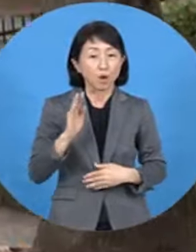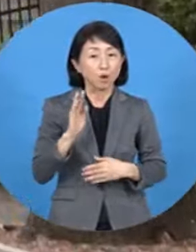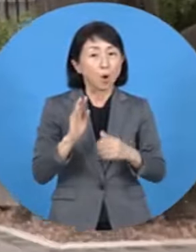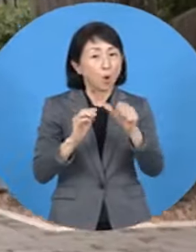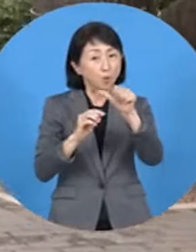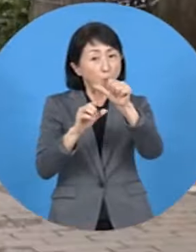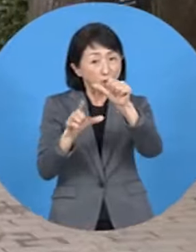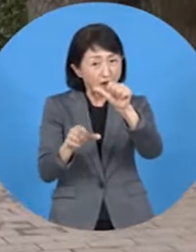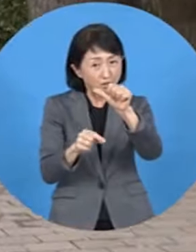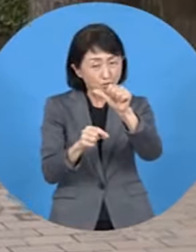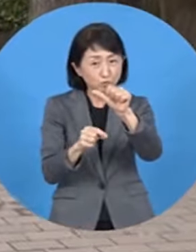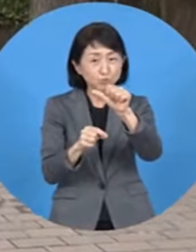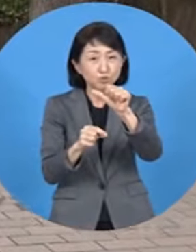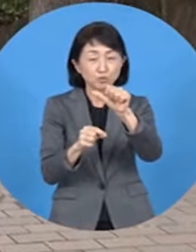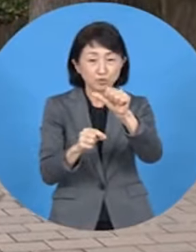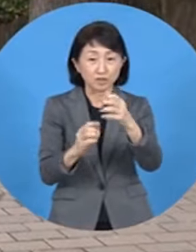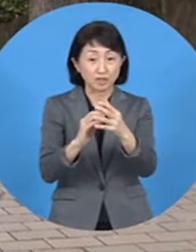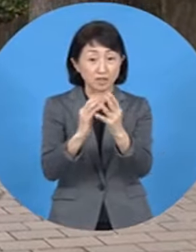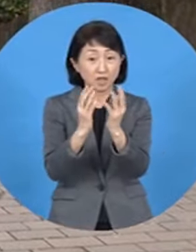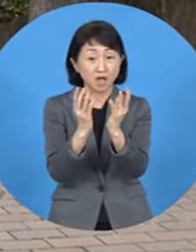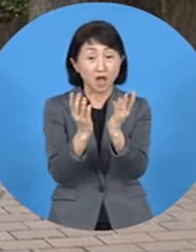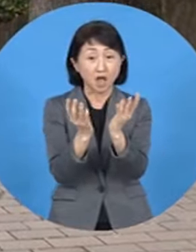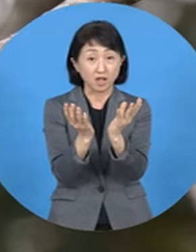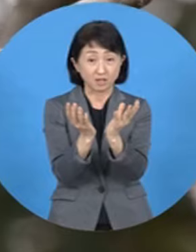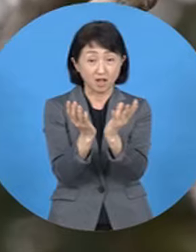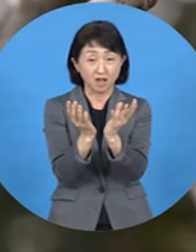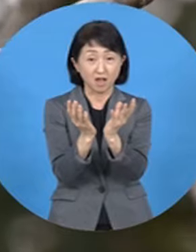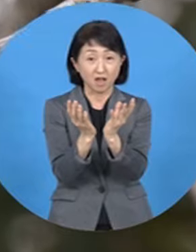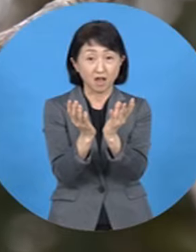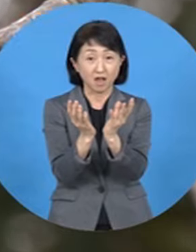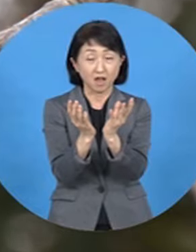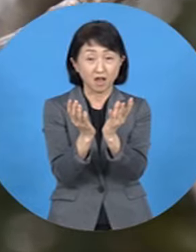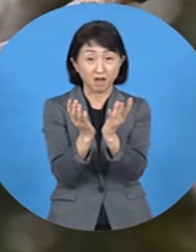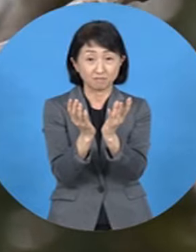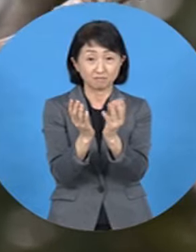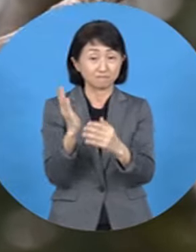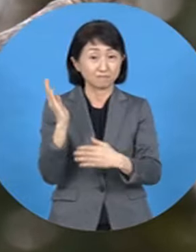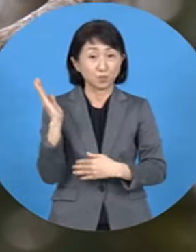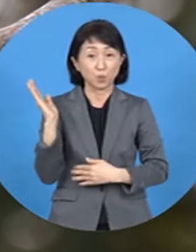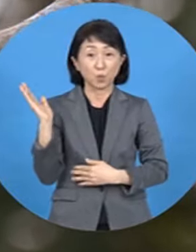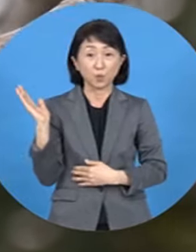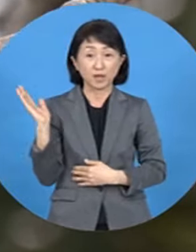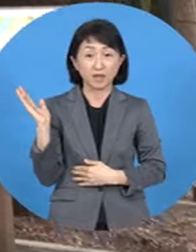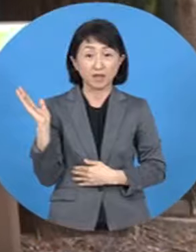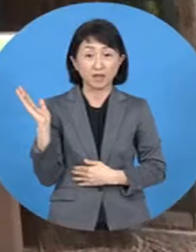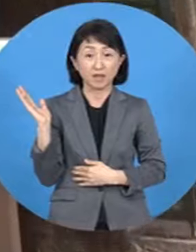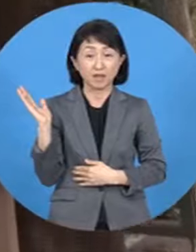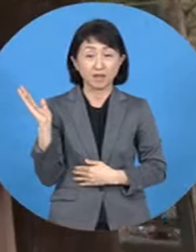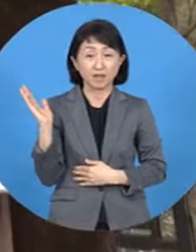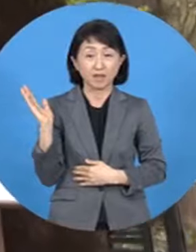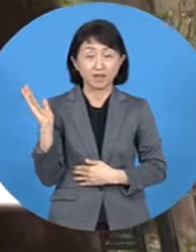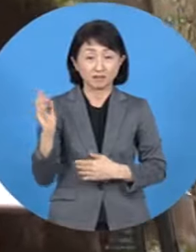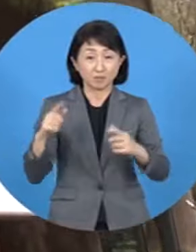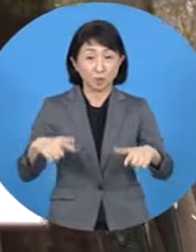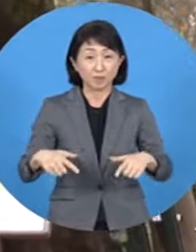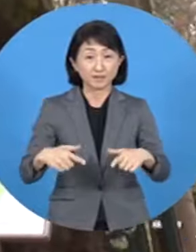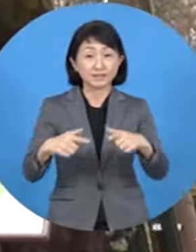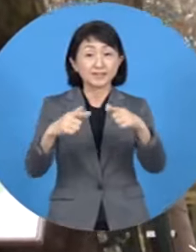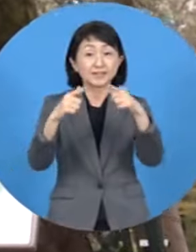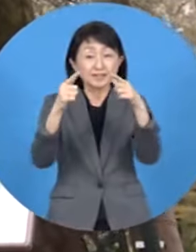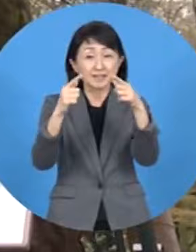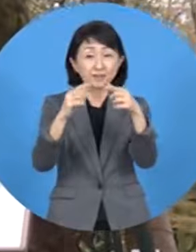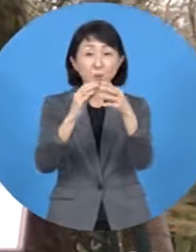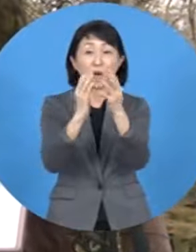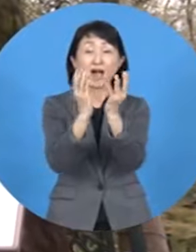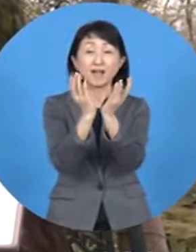見頃を迎える木の前にやってきました。 こちらは何ですか。 はい、ちょうどこの正門のところの木なん